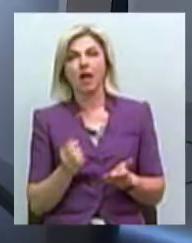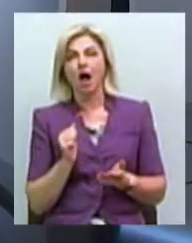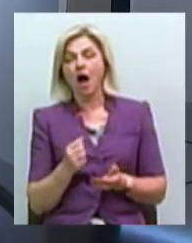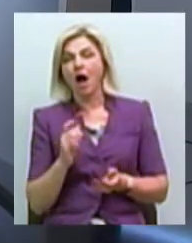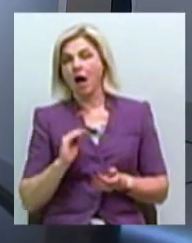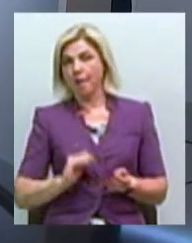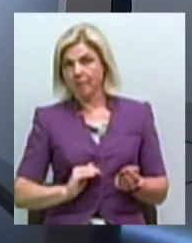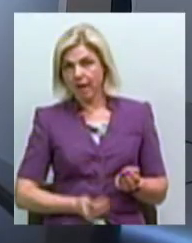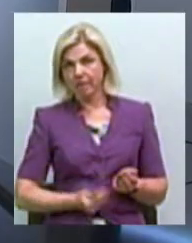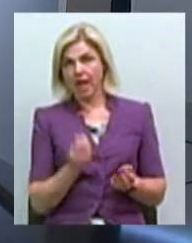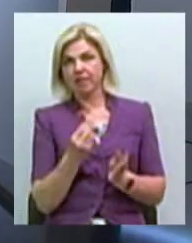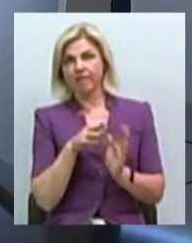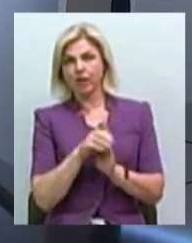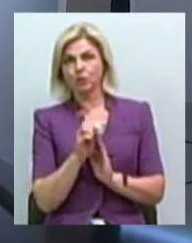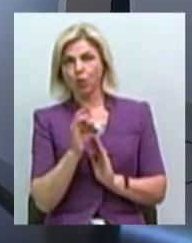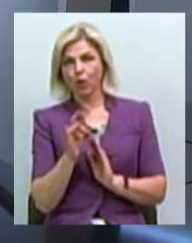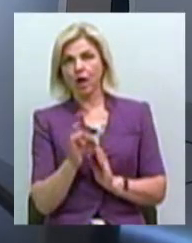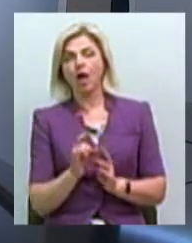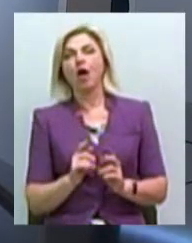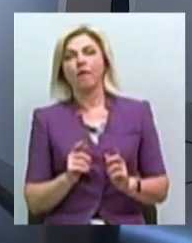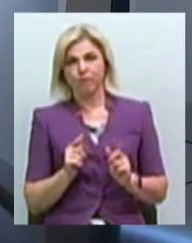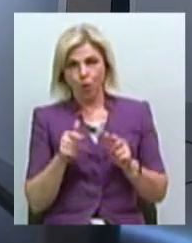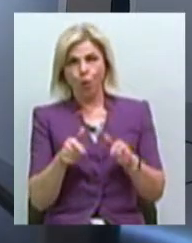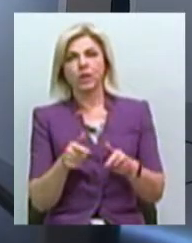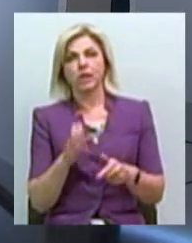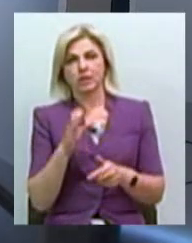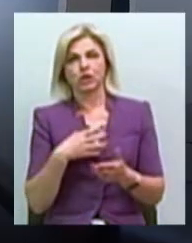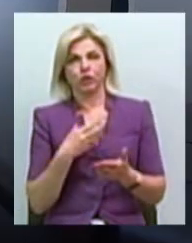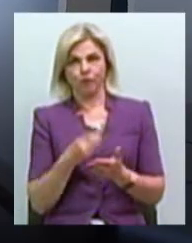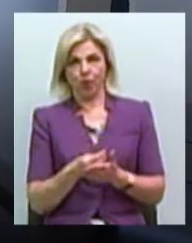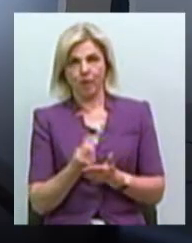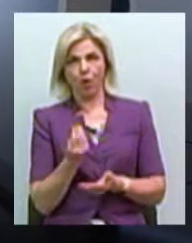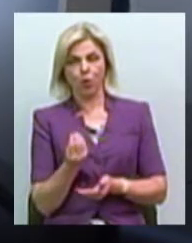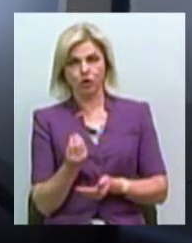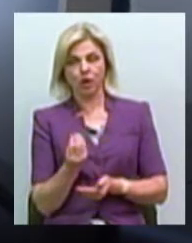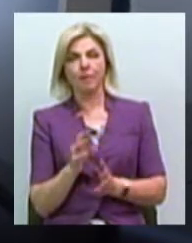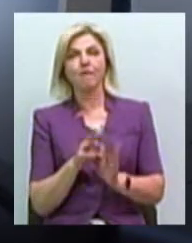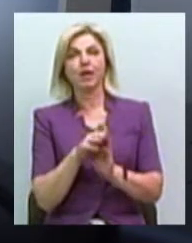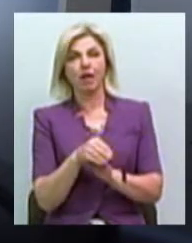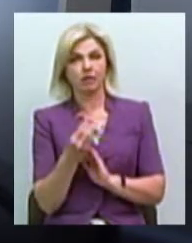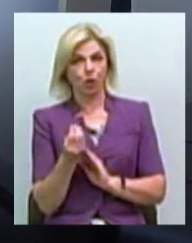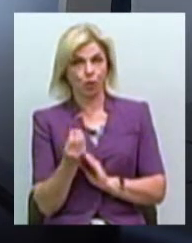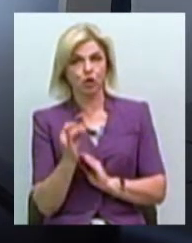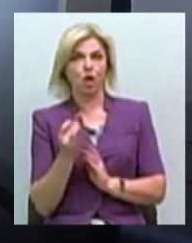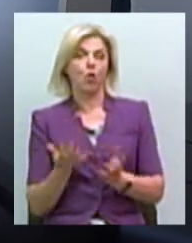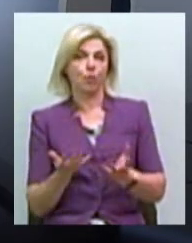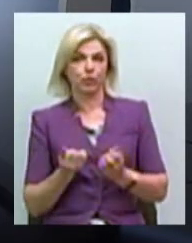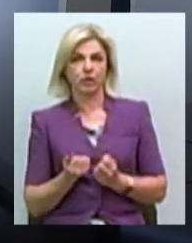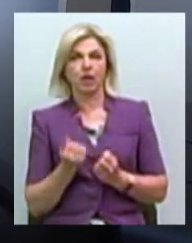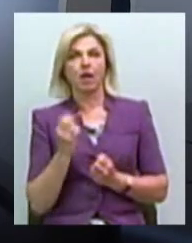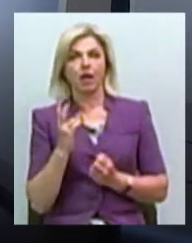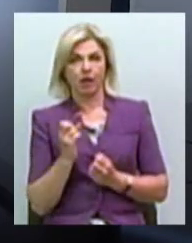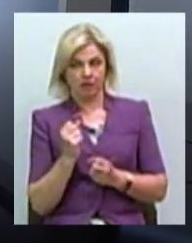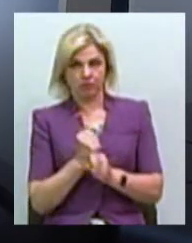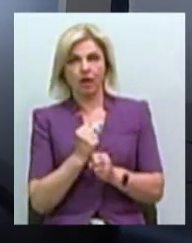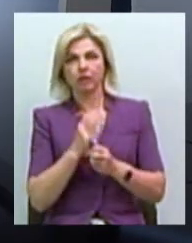приватний інвестор входить зі своїми грошима, вкладає їх і отримує, налагоджує